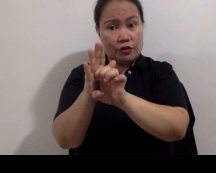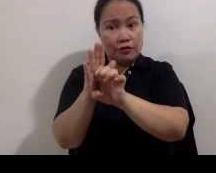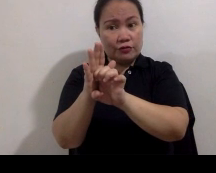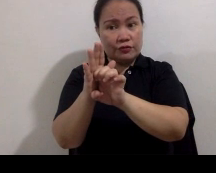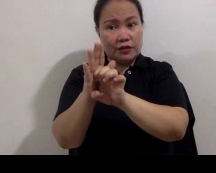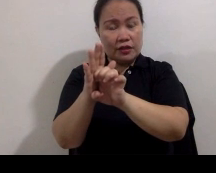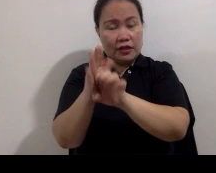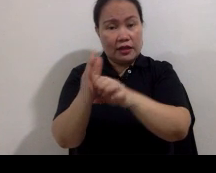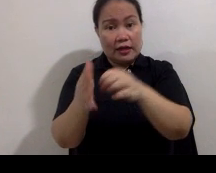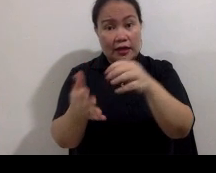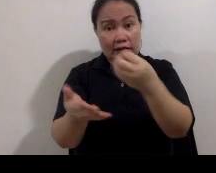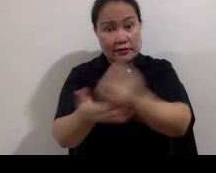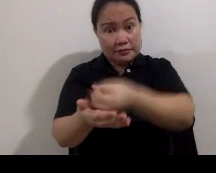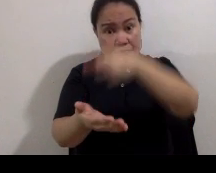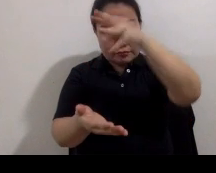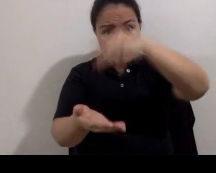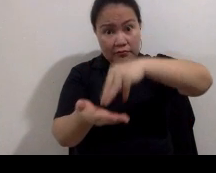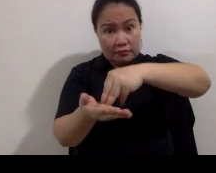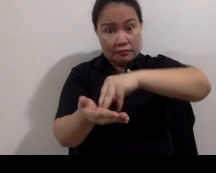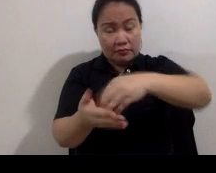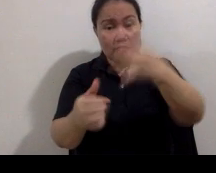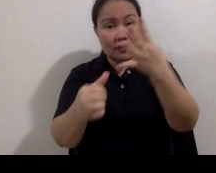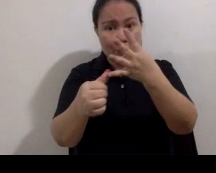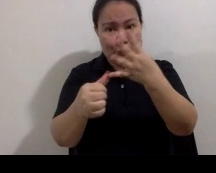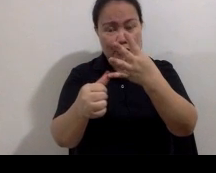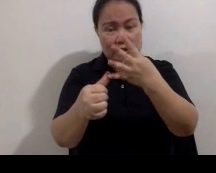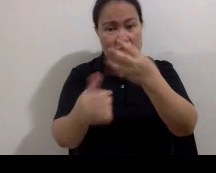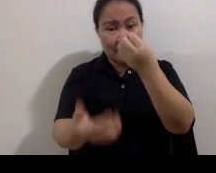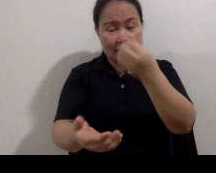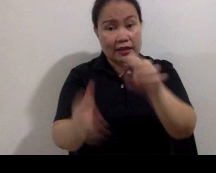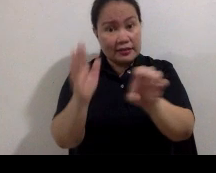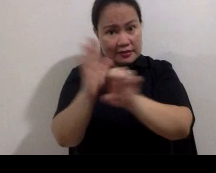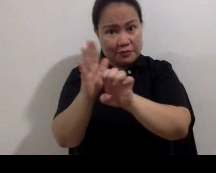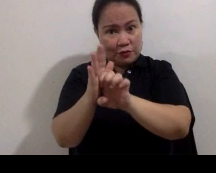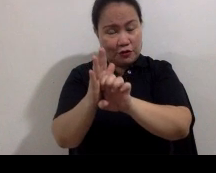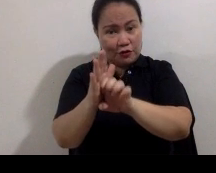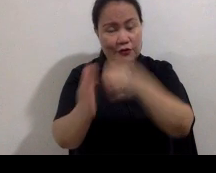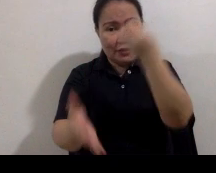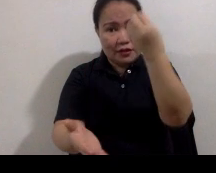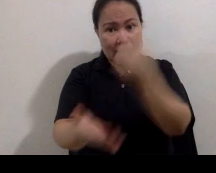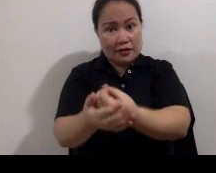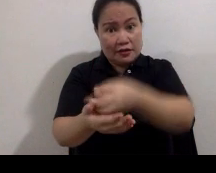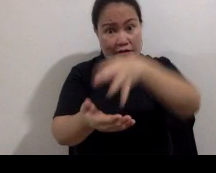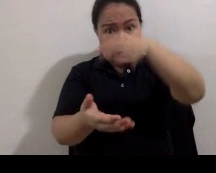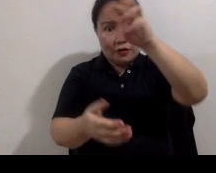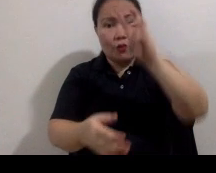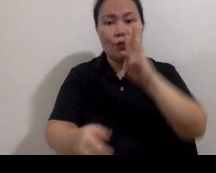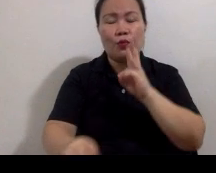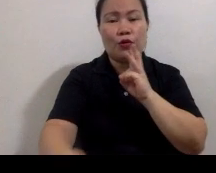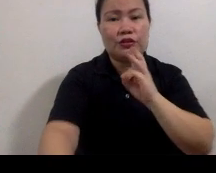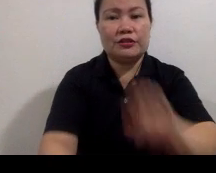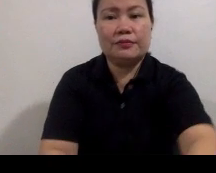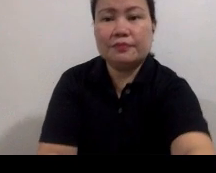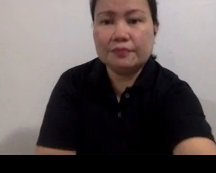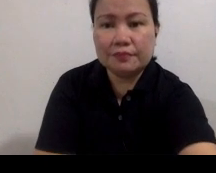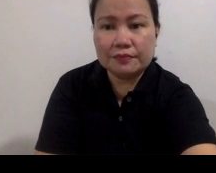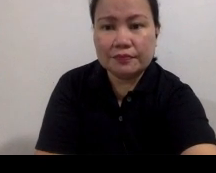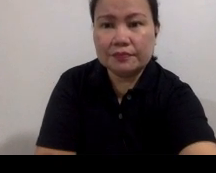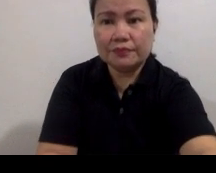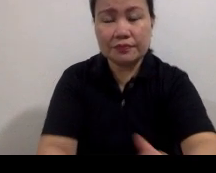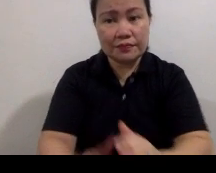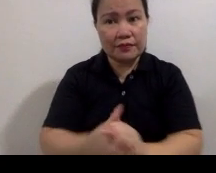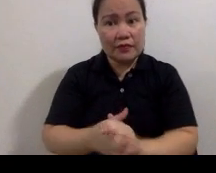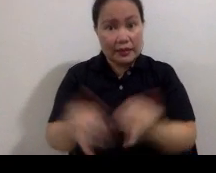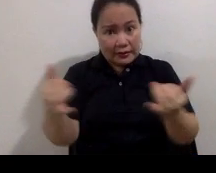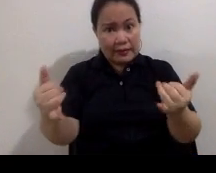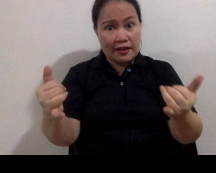halimbawa ng isang yamang mineral. At ang pang-apat naman ay halimbawa ng isang yamang